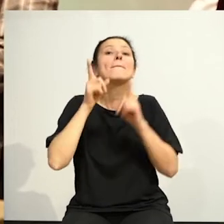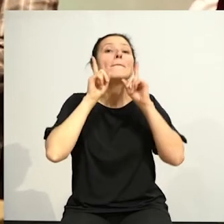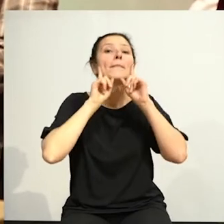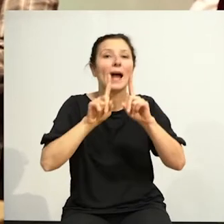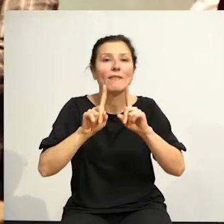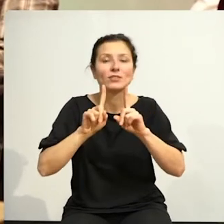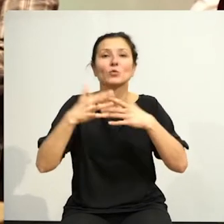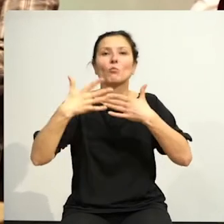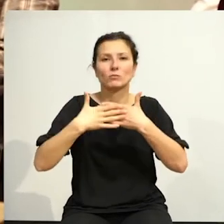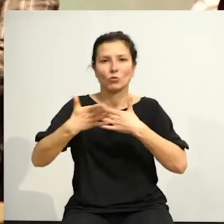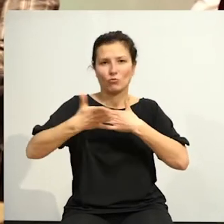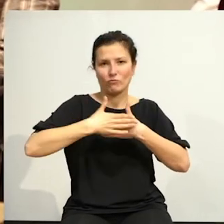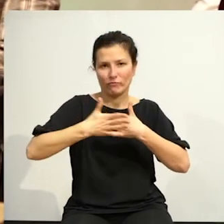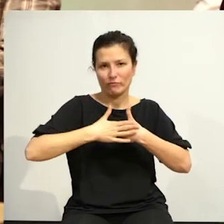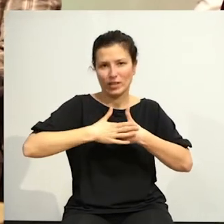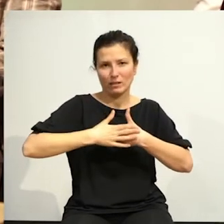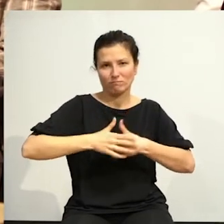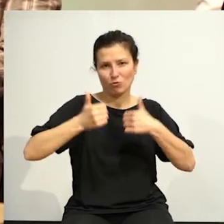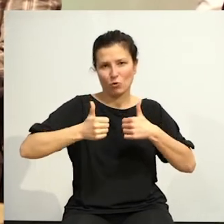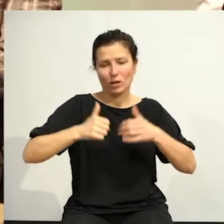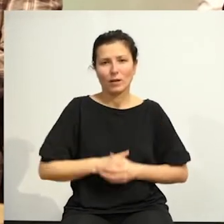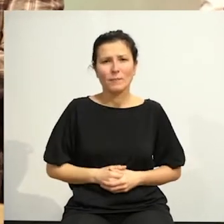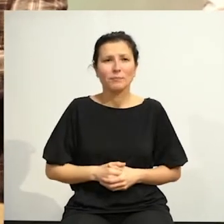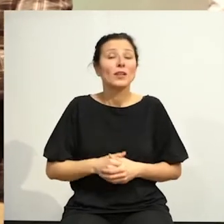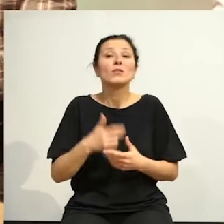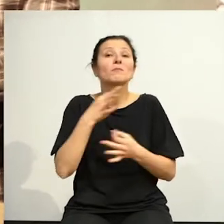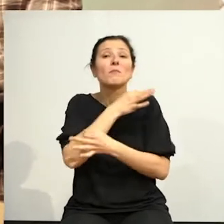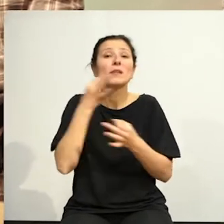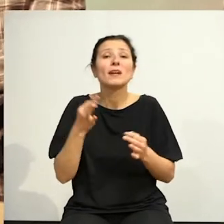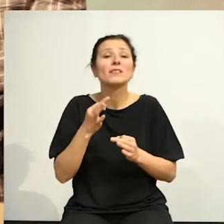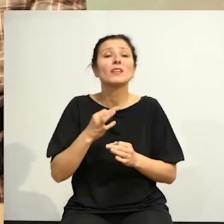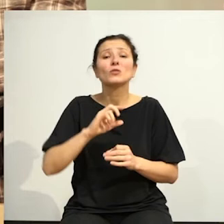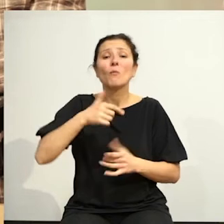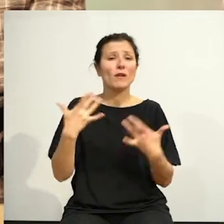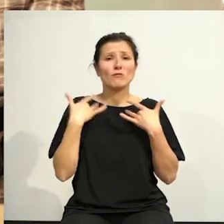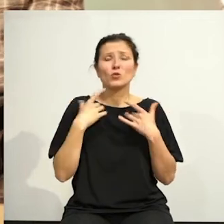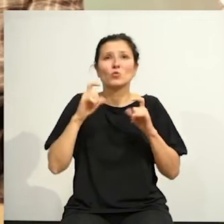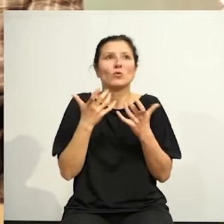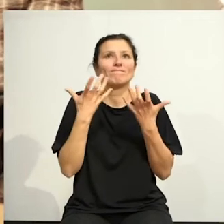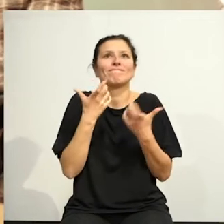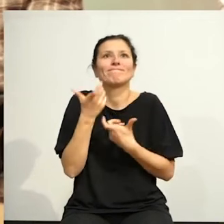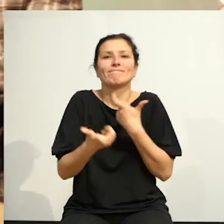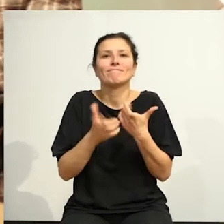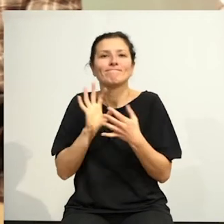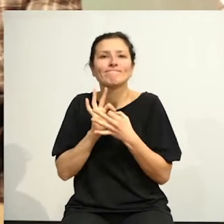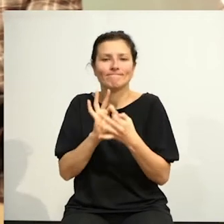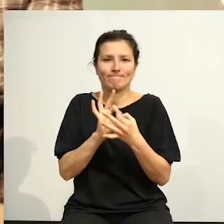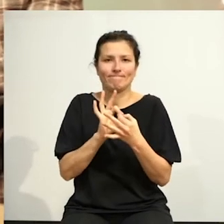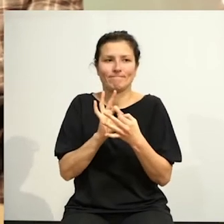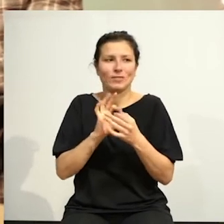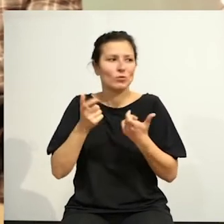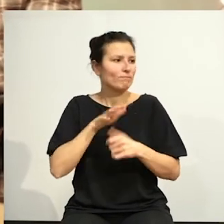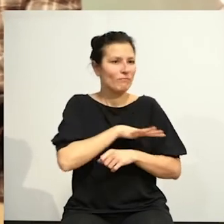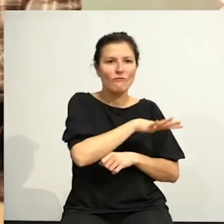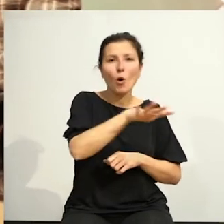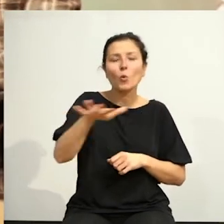pytanie o to, czemu jesteśmy w życiu wierni, czy właśnie temu, co dookoła